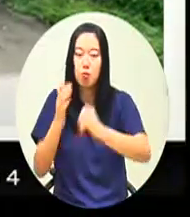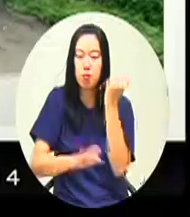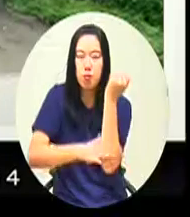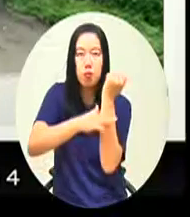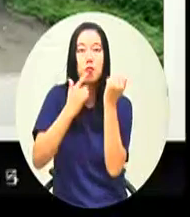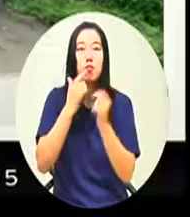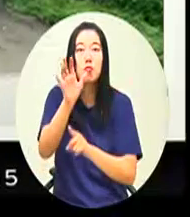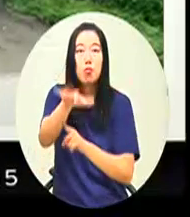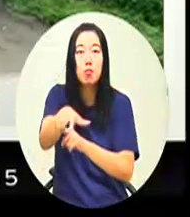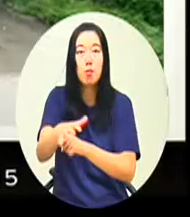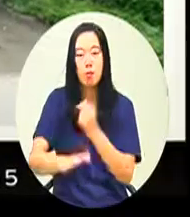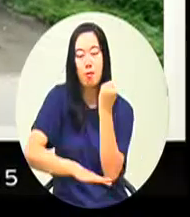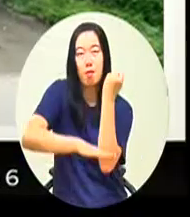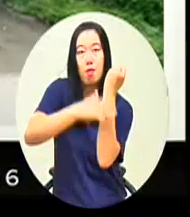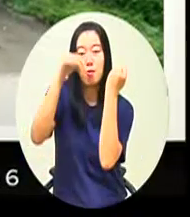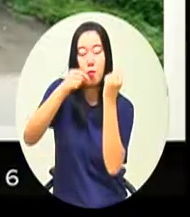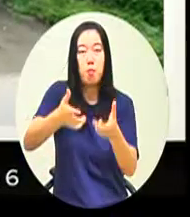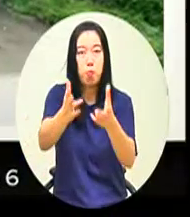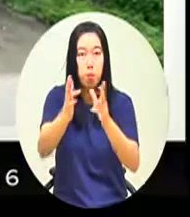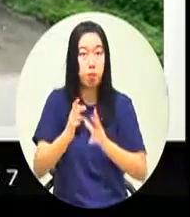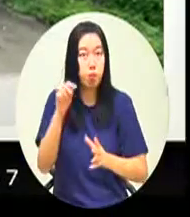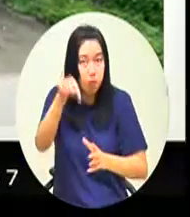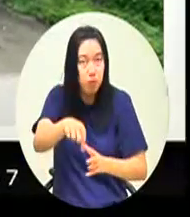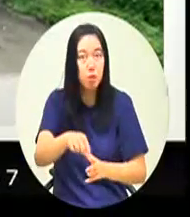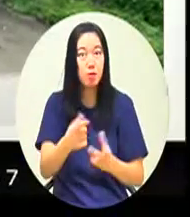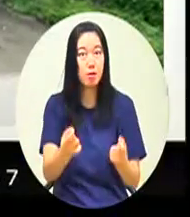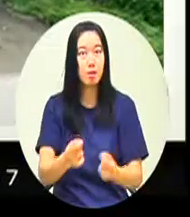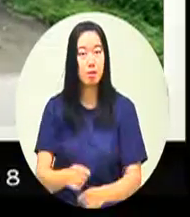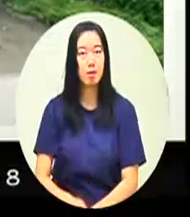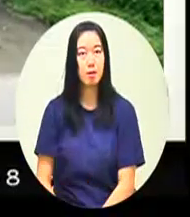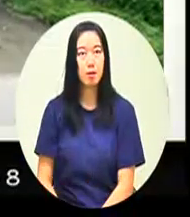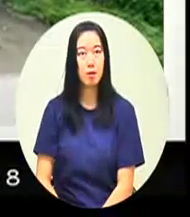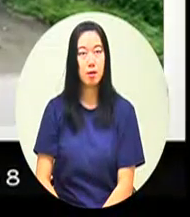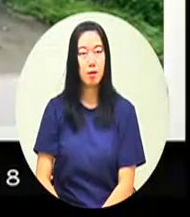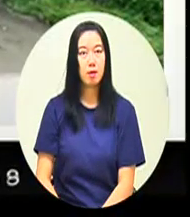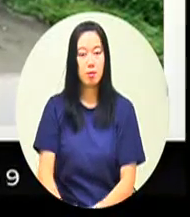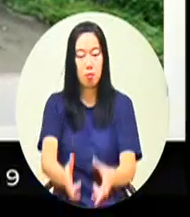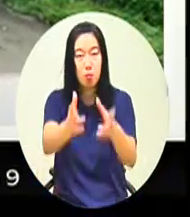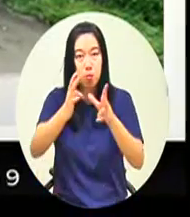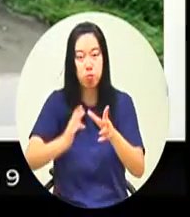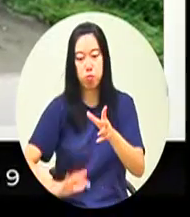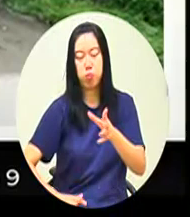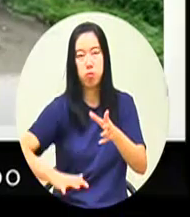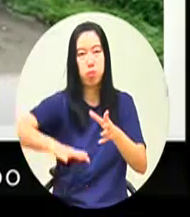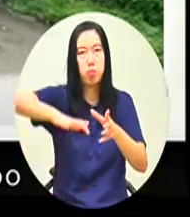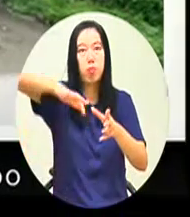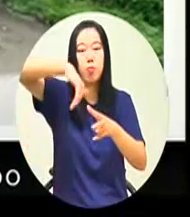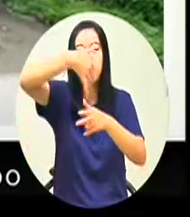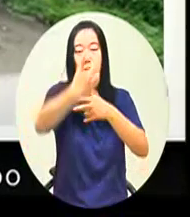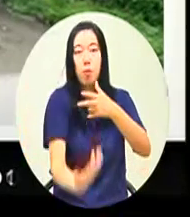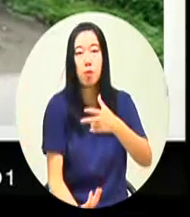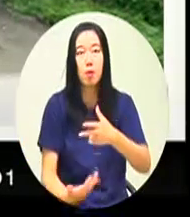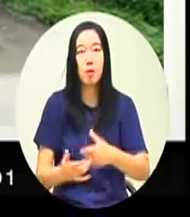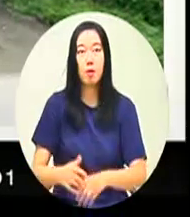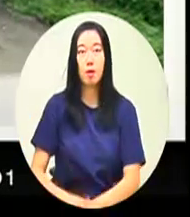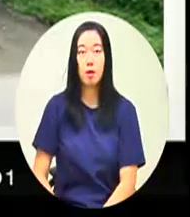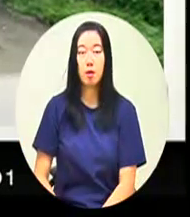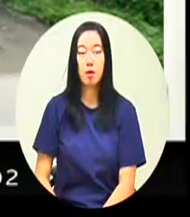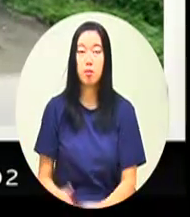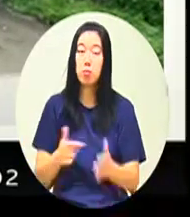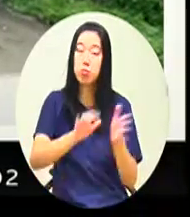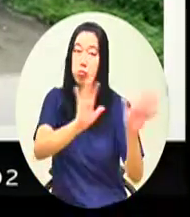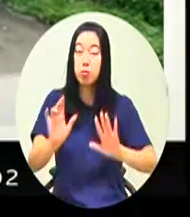条啊，就是这条桥啊，啊桥溢水溢出来啊，对不对？溢出来以后，结果呢，